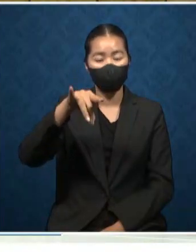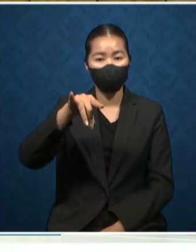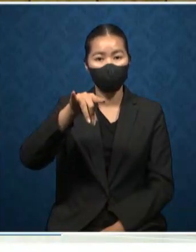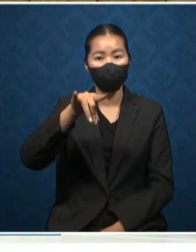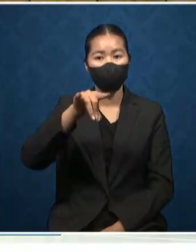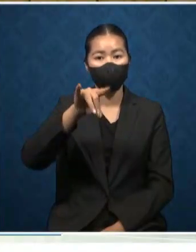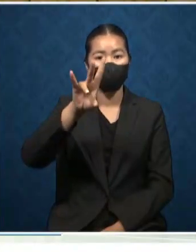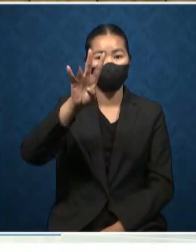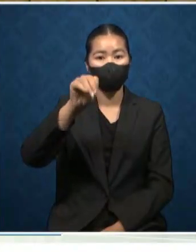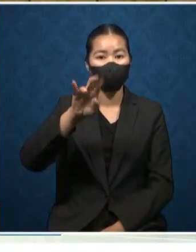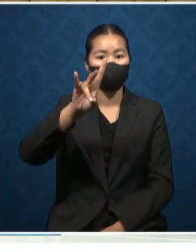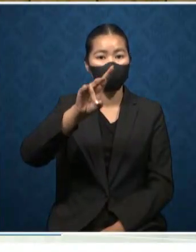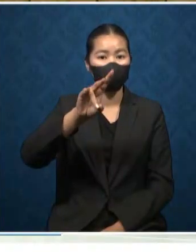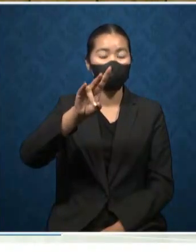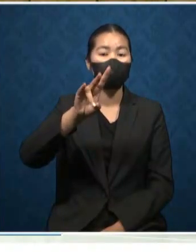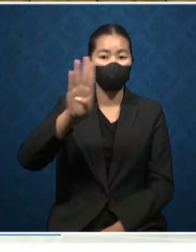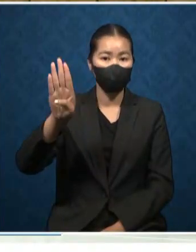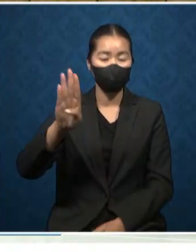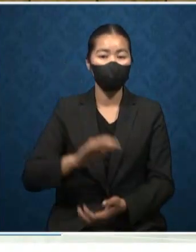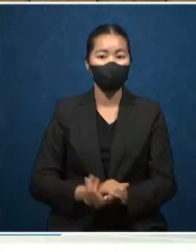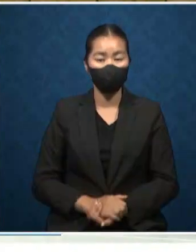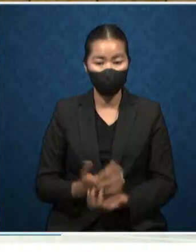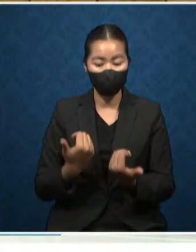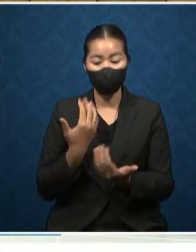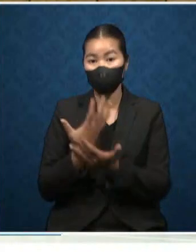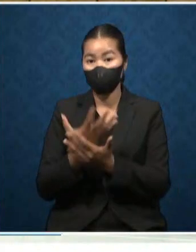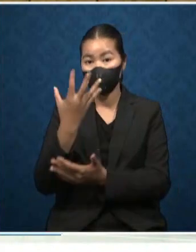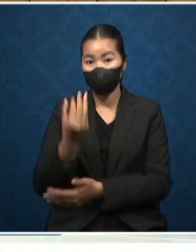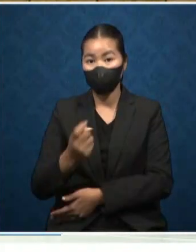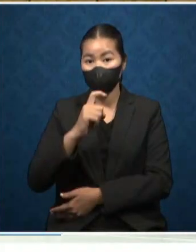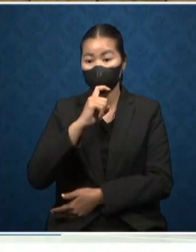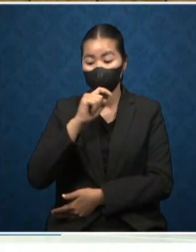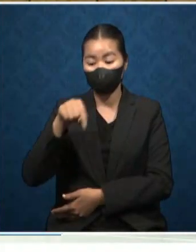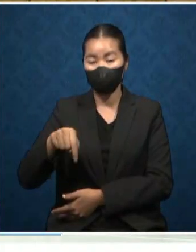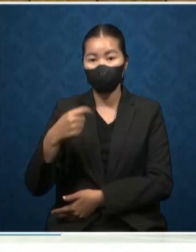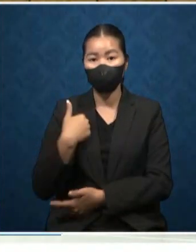47บาทและส่วนที่เหลือเป็นเงินจำนวน